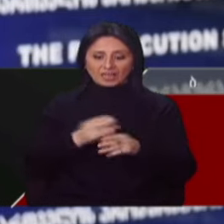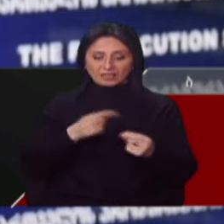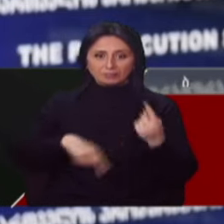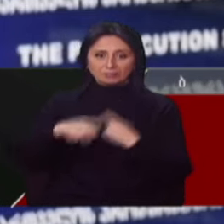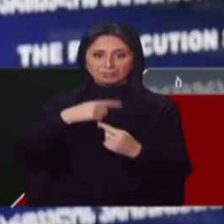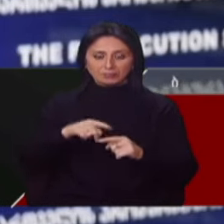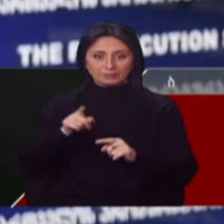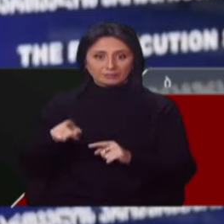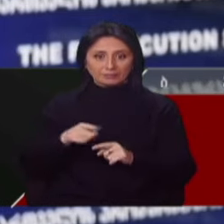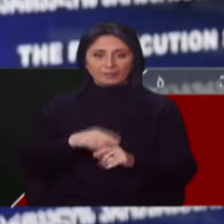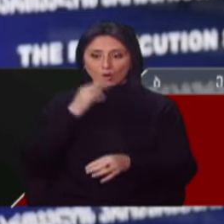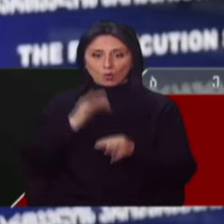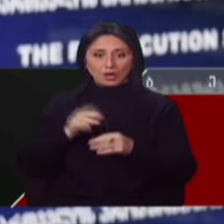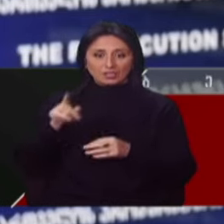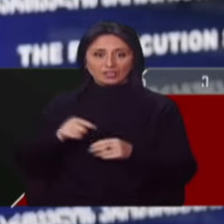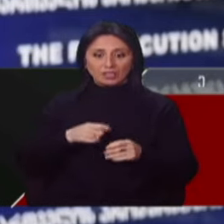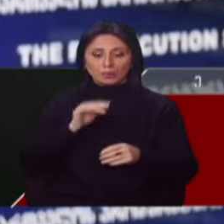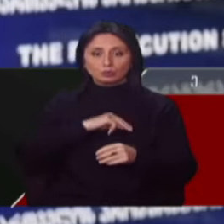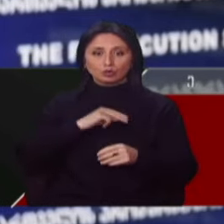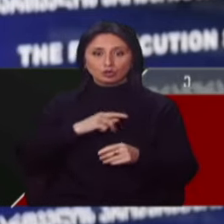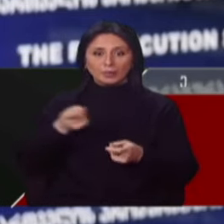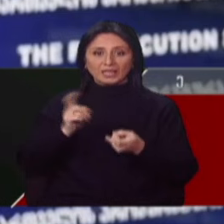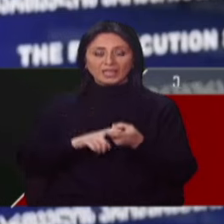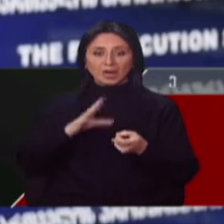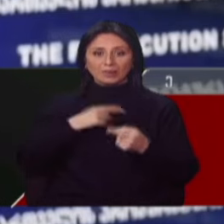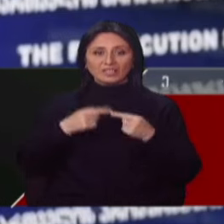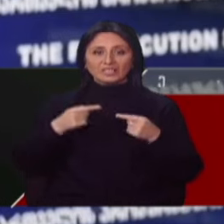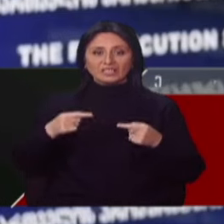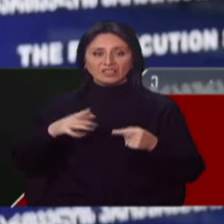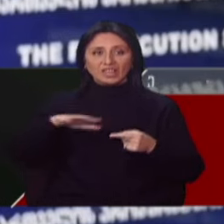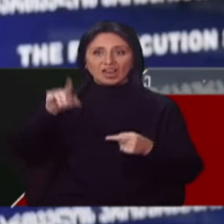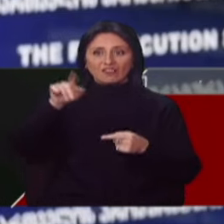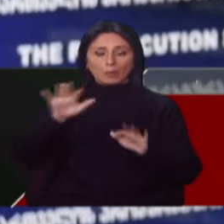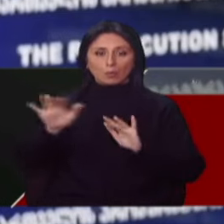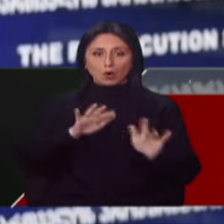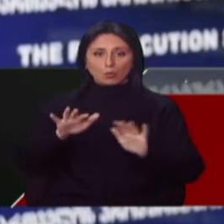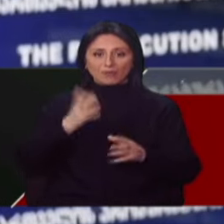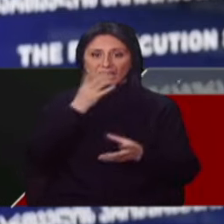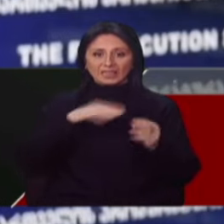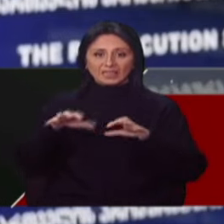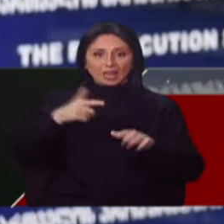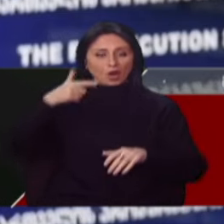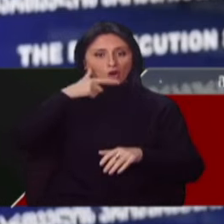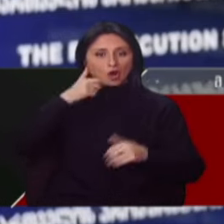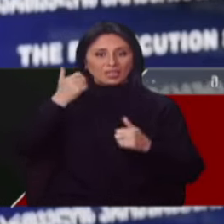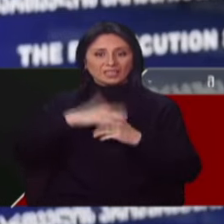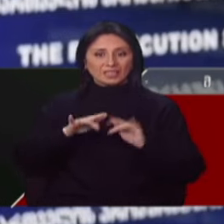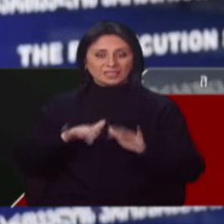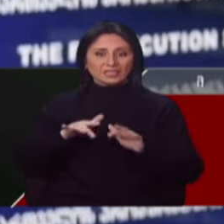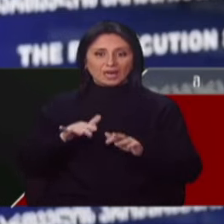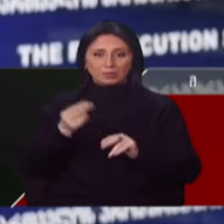შემდგომ მხარდაჭერაში, რომელთა გამართულ მუშაობაზეც დამოკიდებული იყო სხვადასხვა ქვეყნებიდან მოქმედი თაღლითური კოლცენტრების